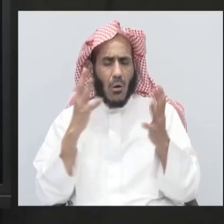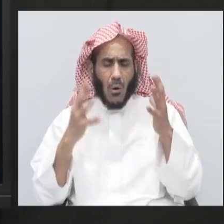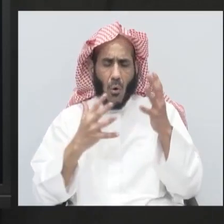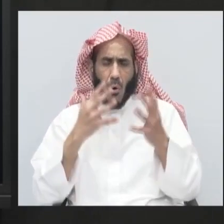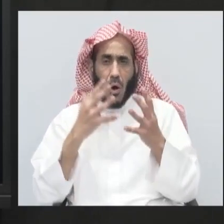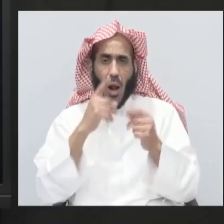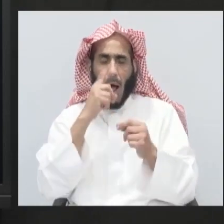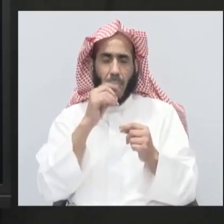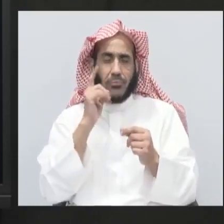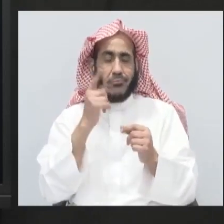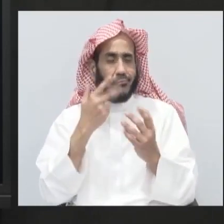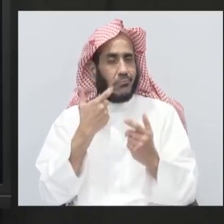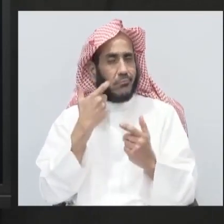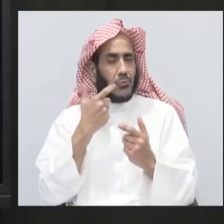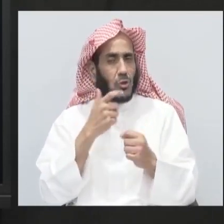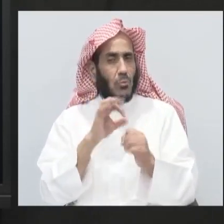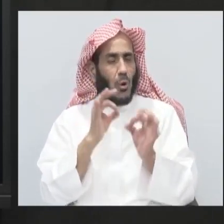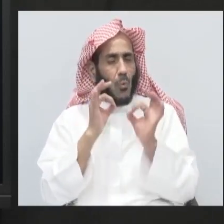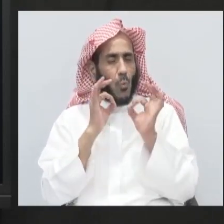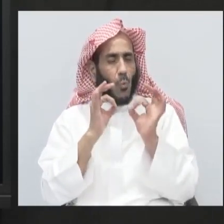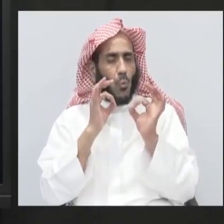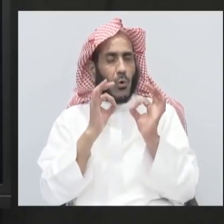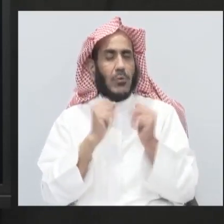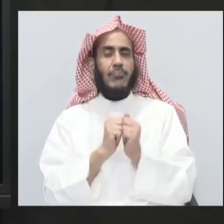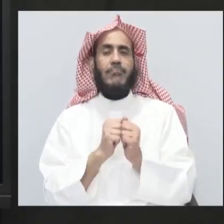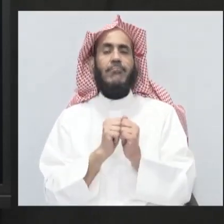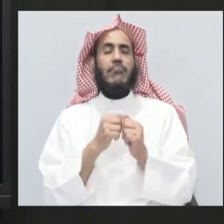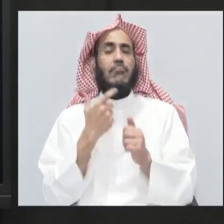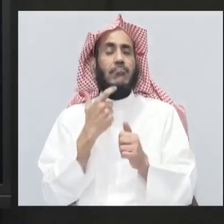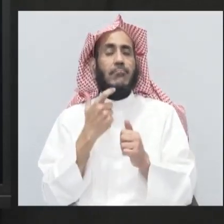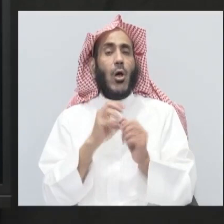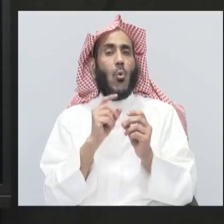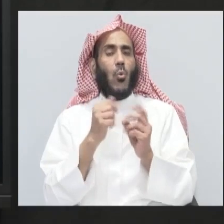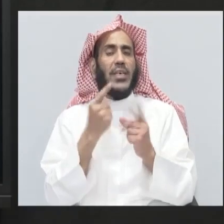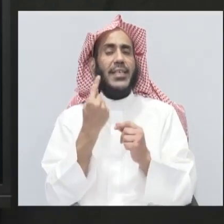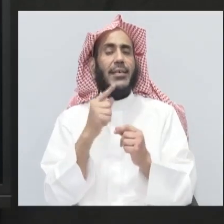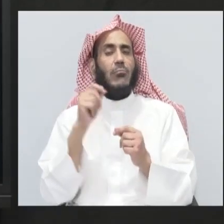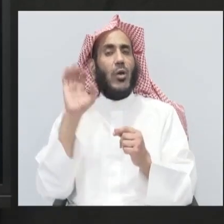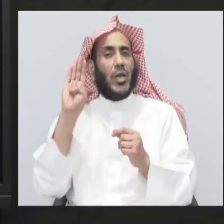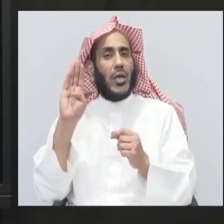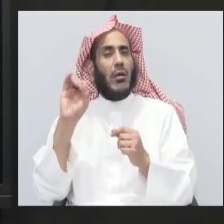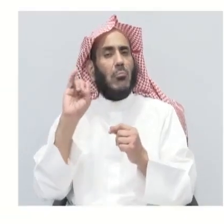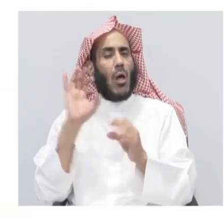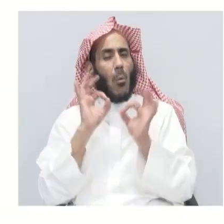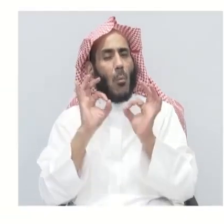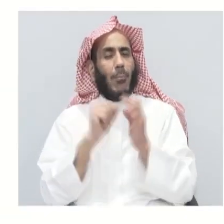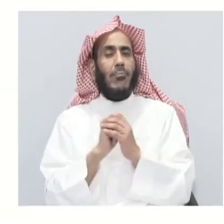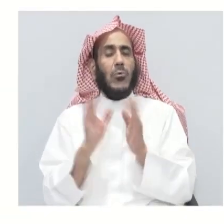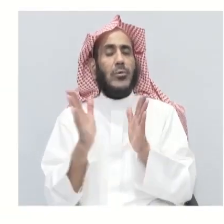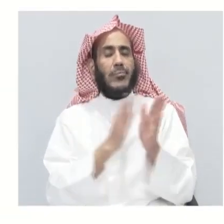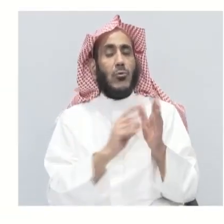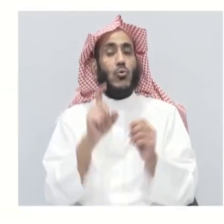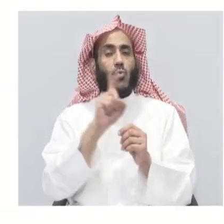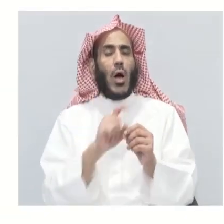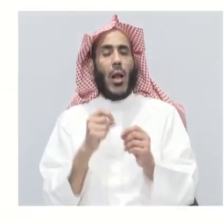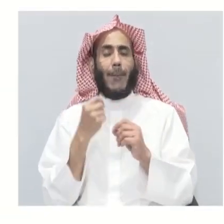امره لذلك انتبه لدقائق الامور في هذه الناحيه من ناحيه ماذا الوحدات انتقل الان الى سؤال اربعه ماذا